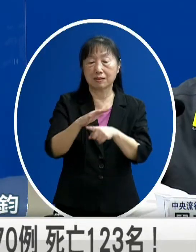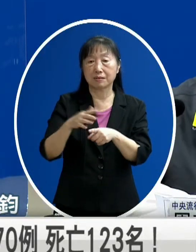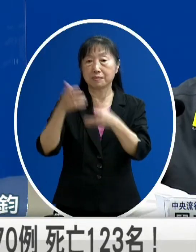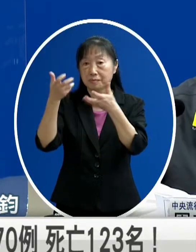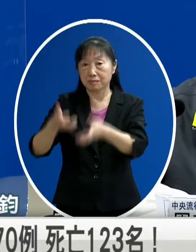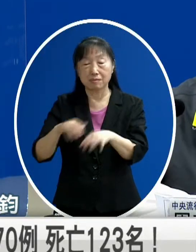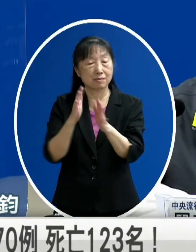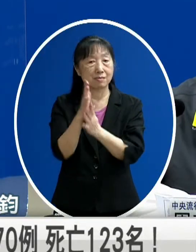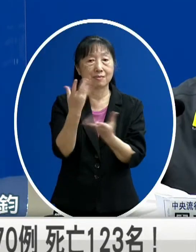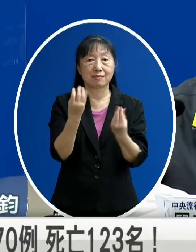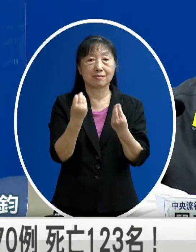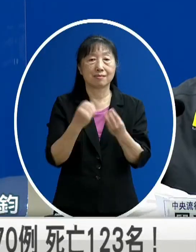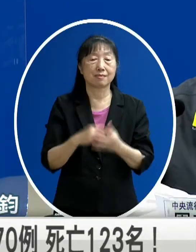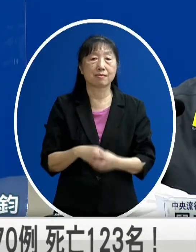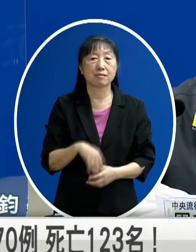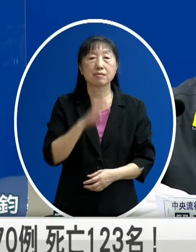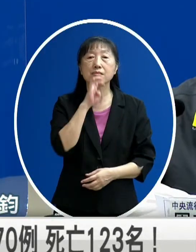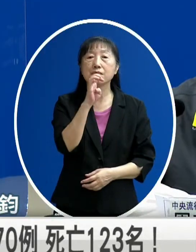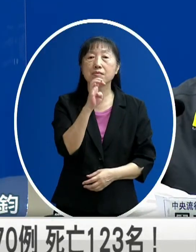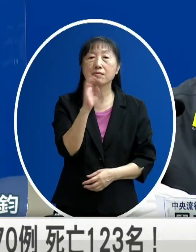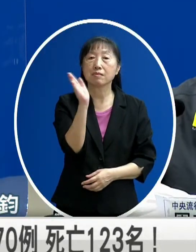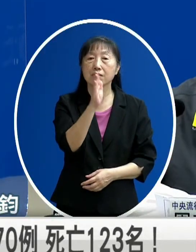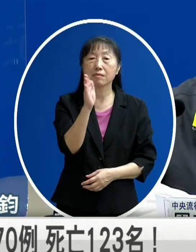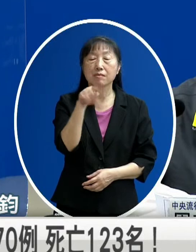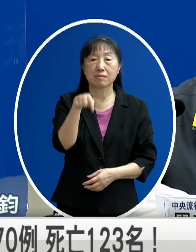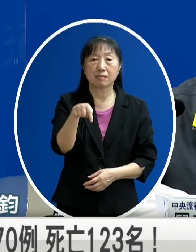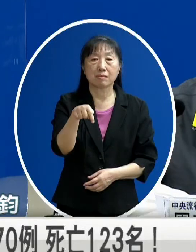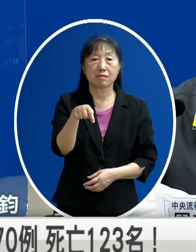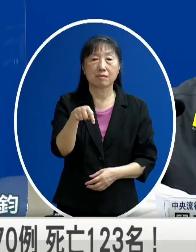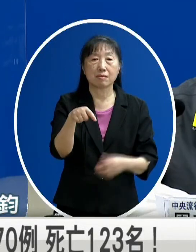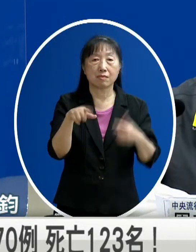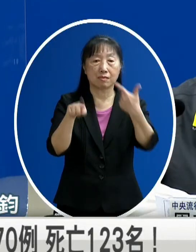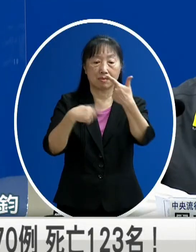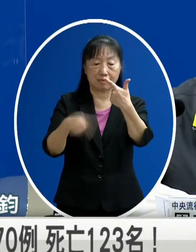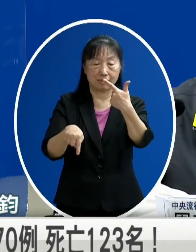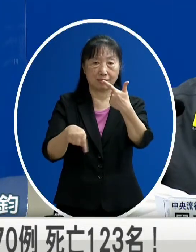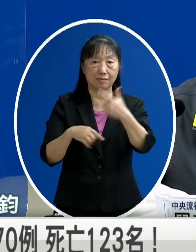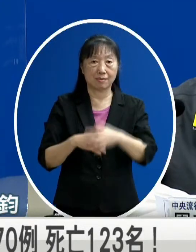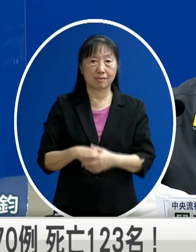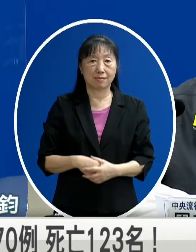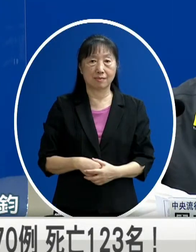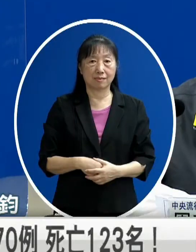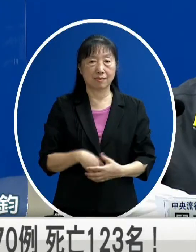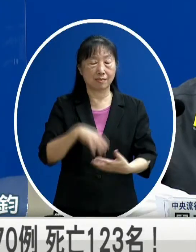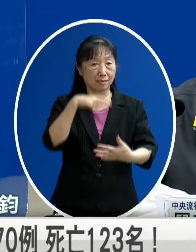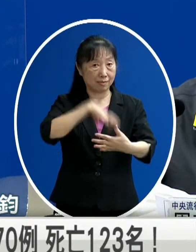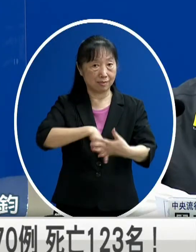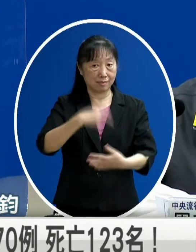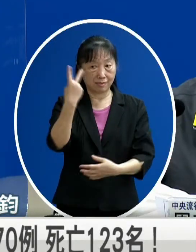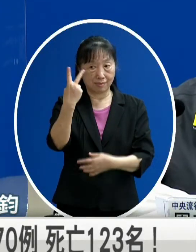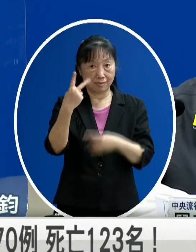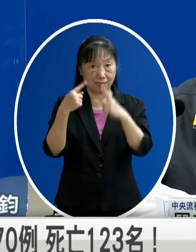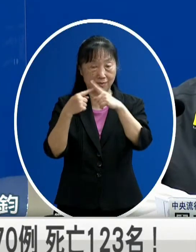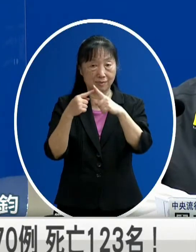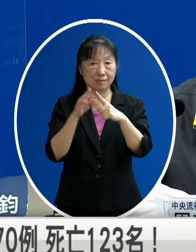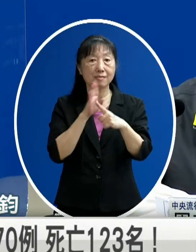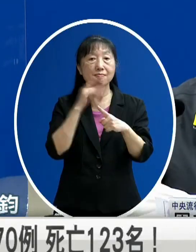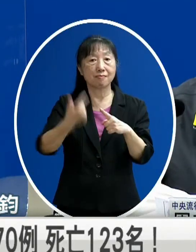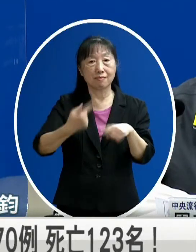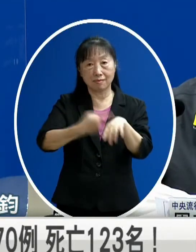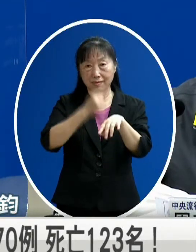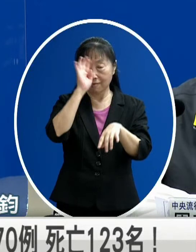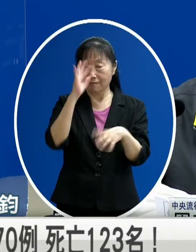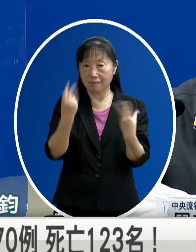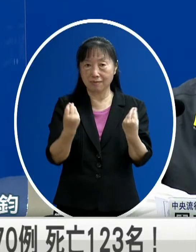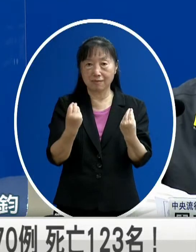重症的个案。那40多岁的个案今天有6位，那其中有2位是没有慢性